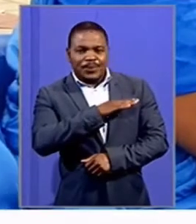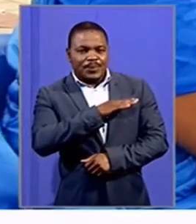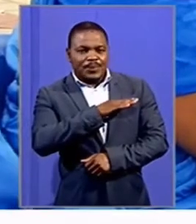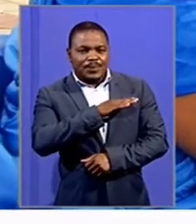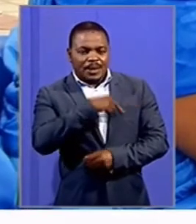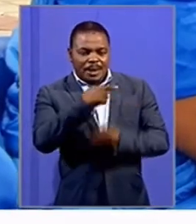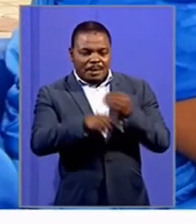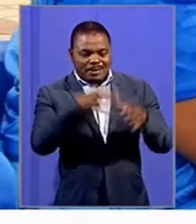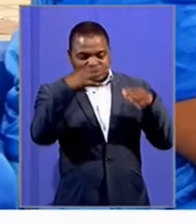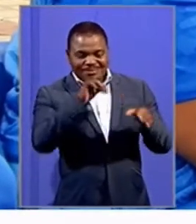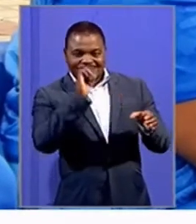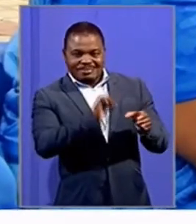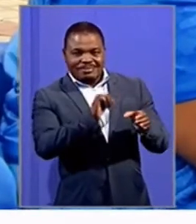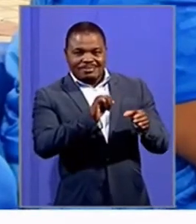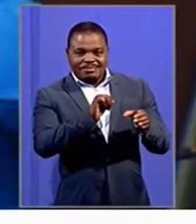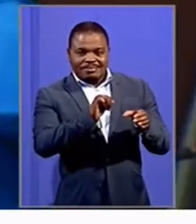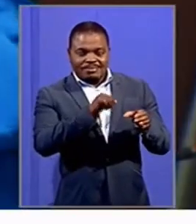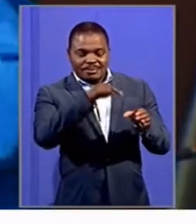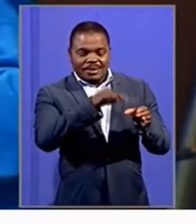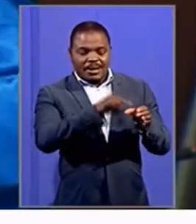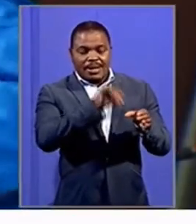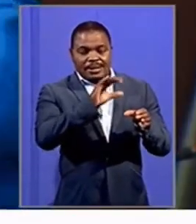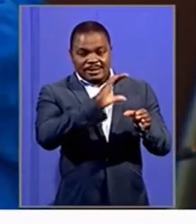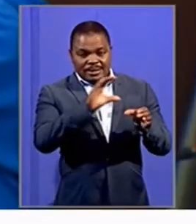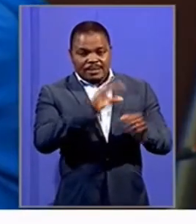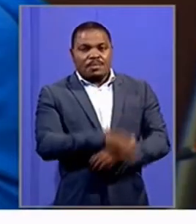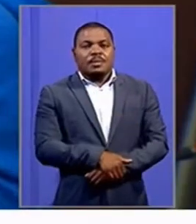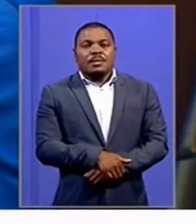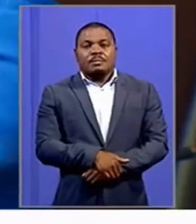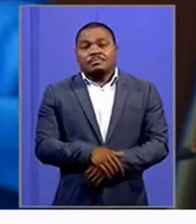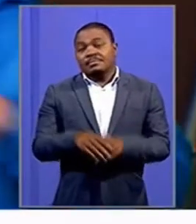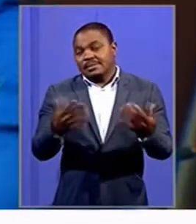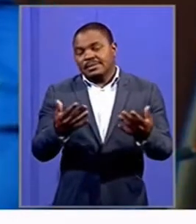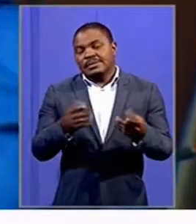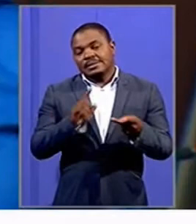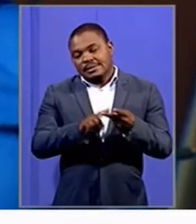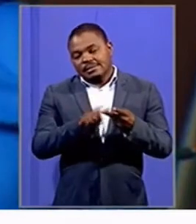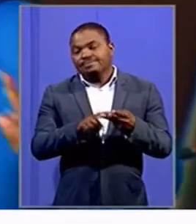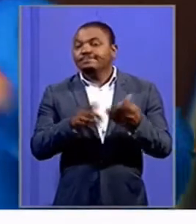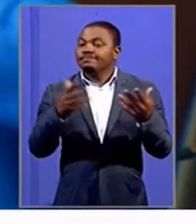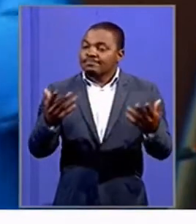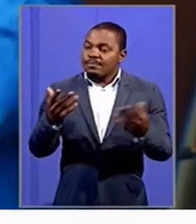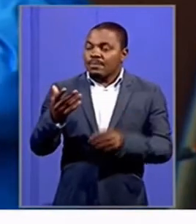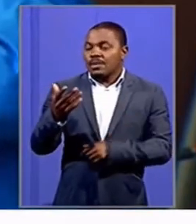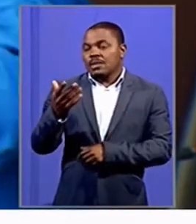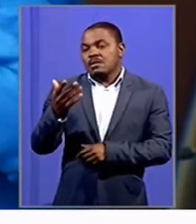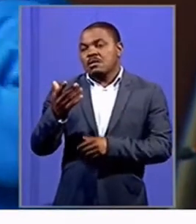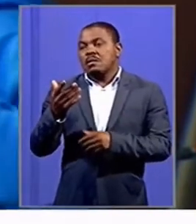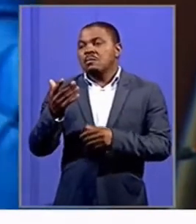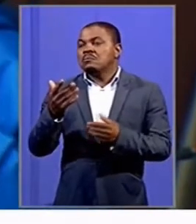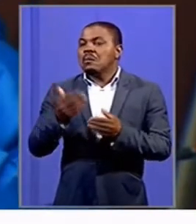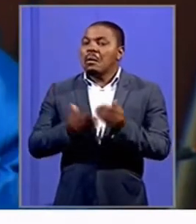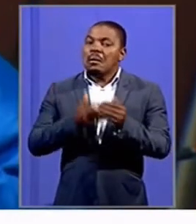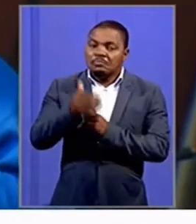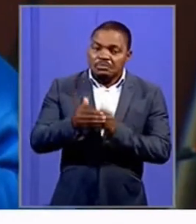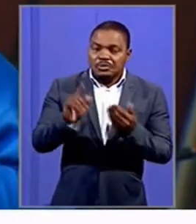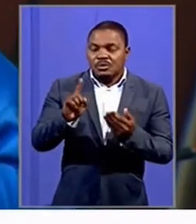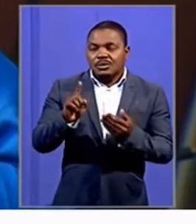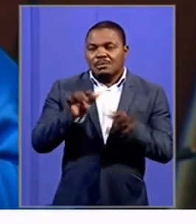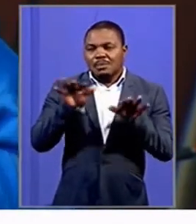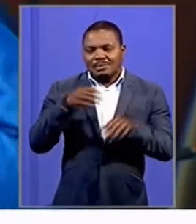gore mokgatlho wa IEC o ne wa tloditse e be nna tsona tse ka re di tlhagisa gore e